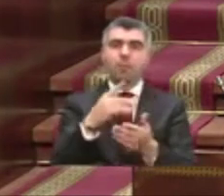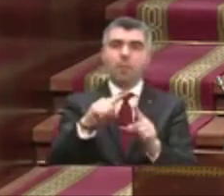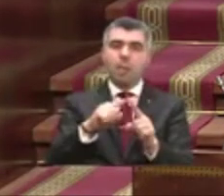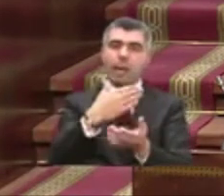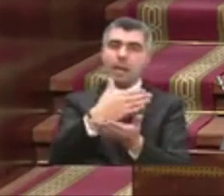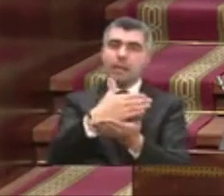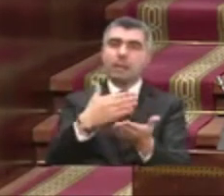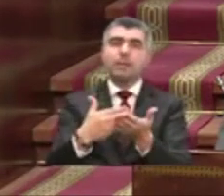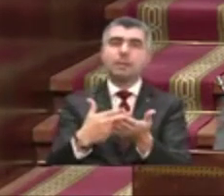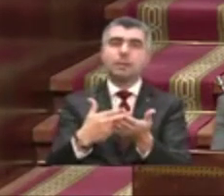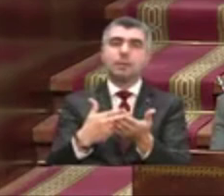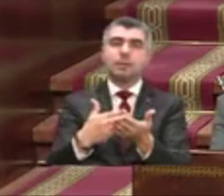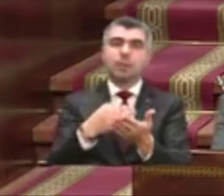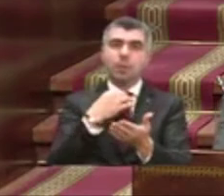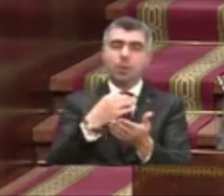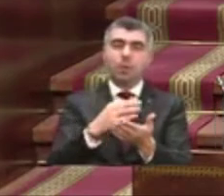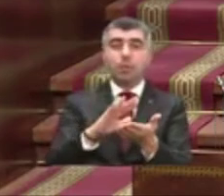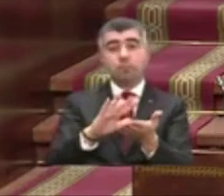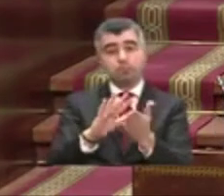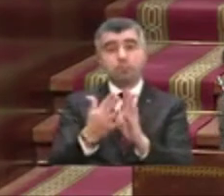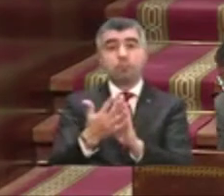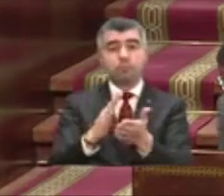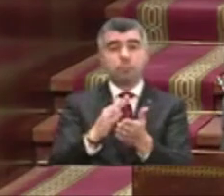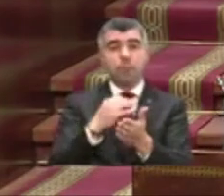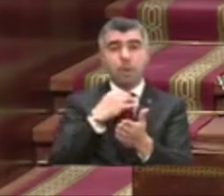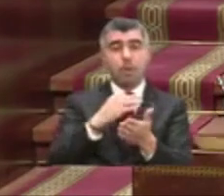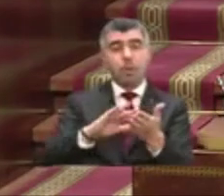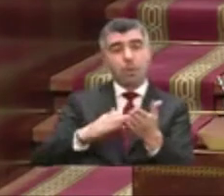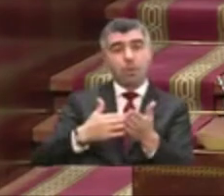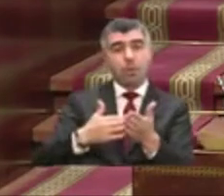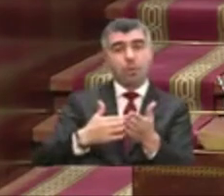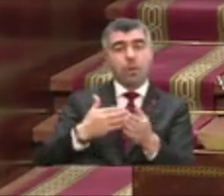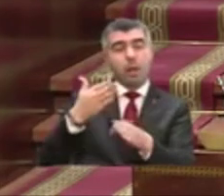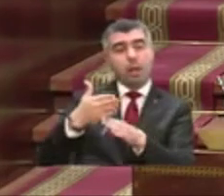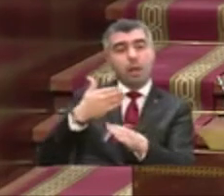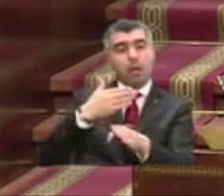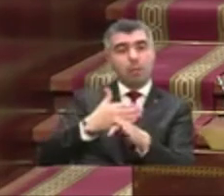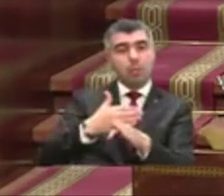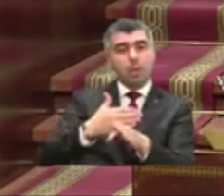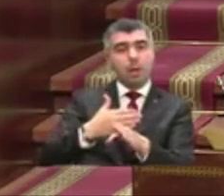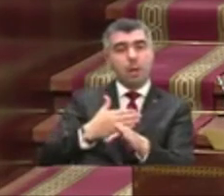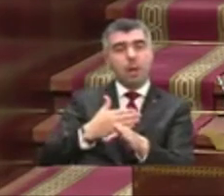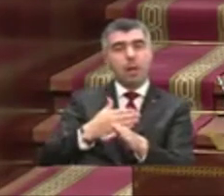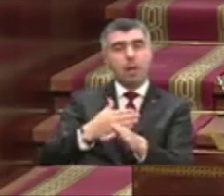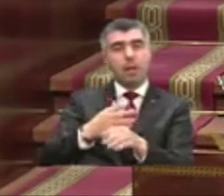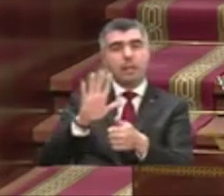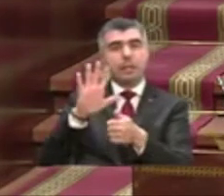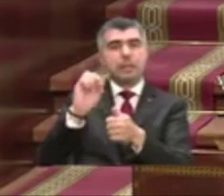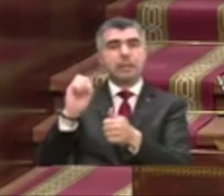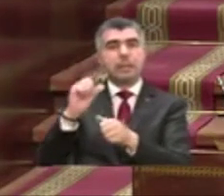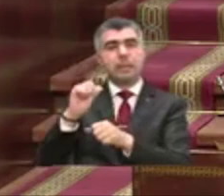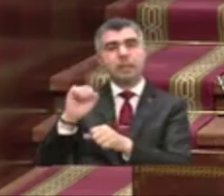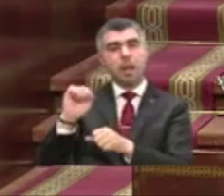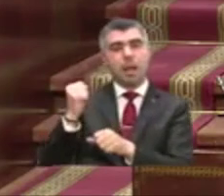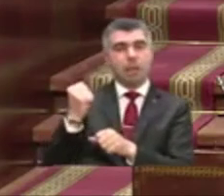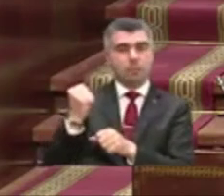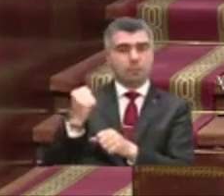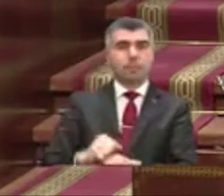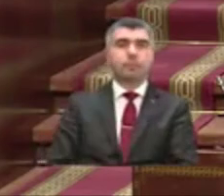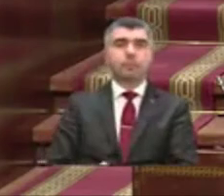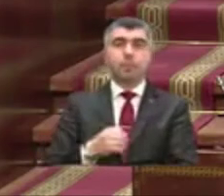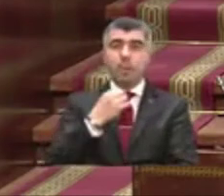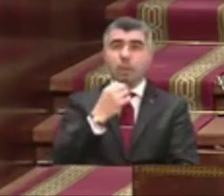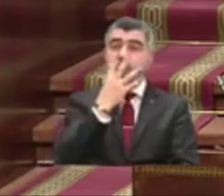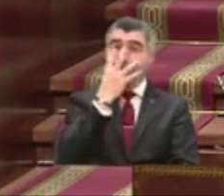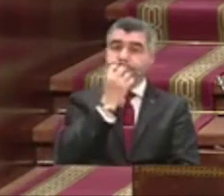الكمية، ونحن في ربع الكمية التي كنا عليها منذ 60 سنة. وهذا وضعية جد